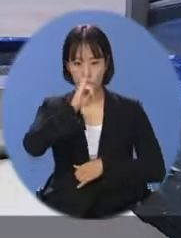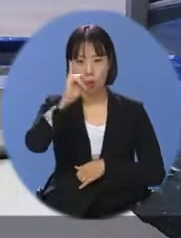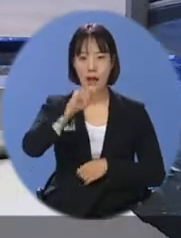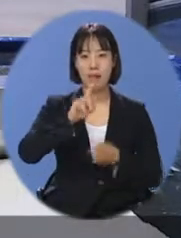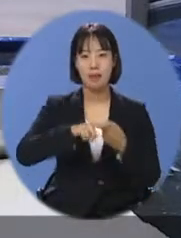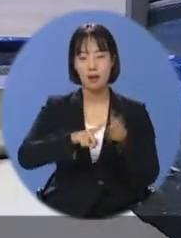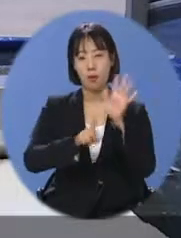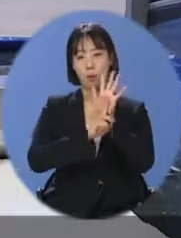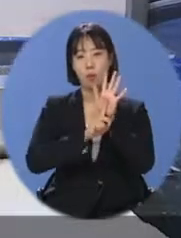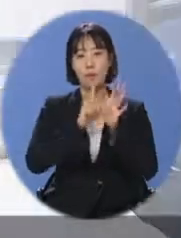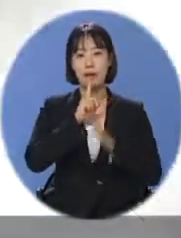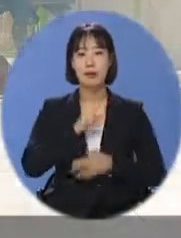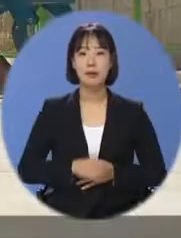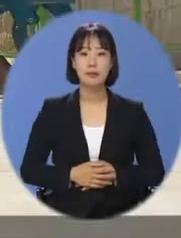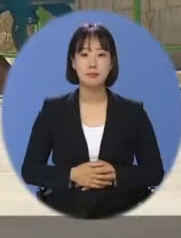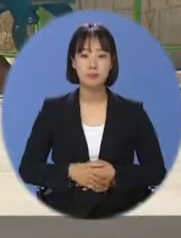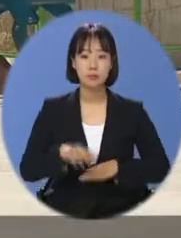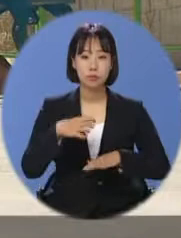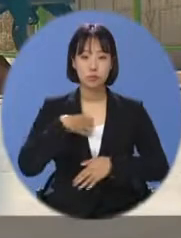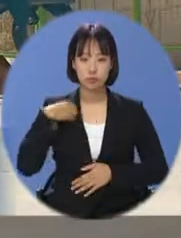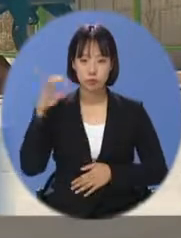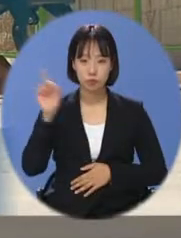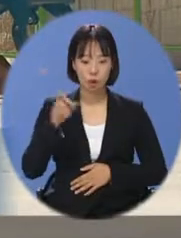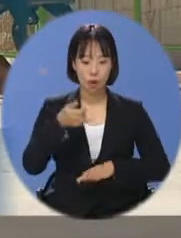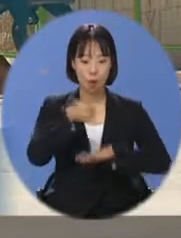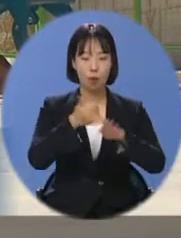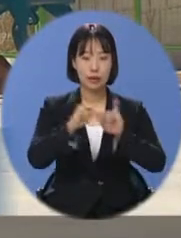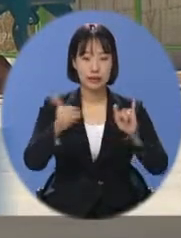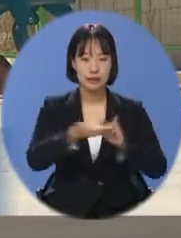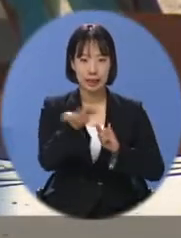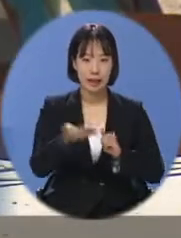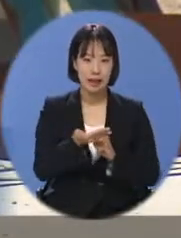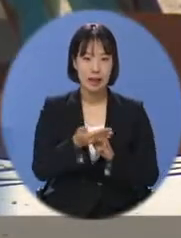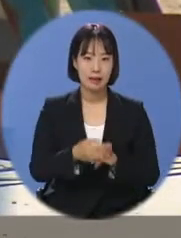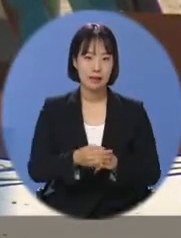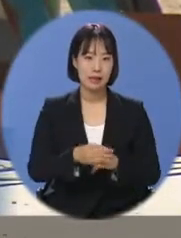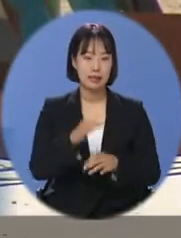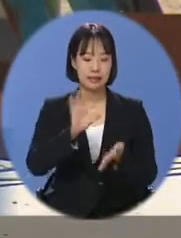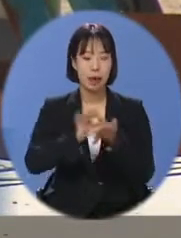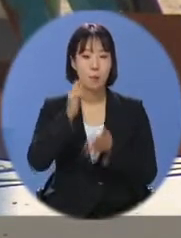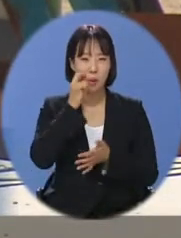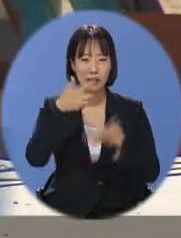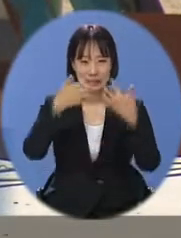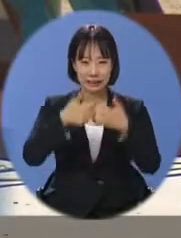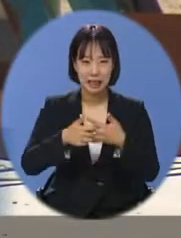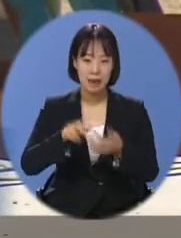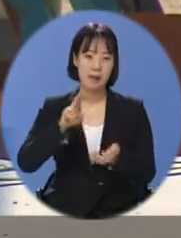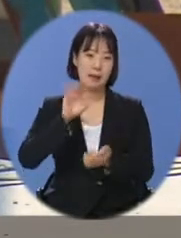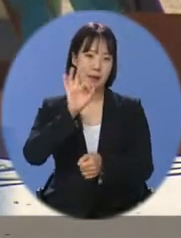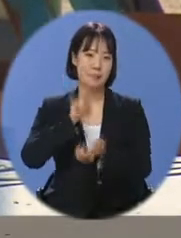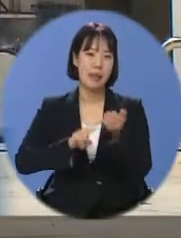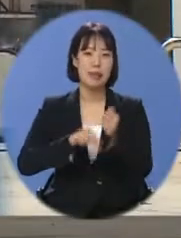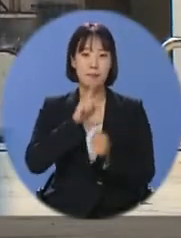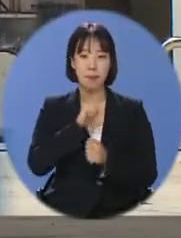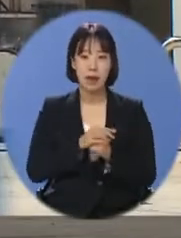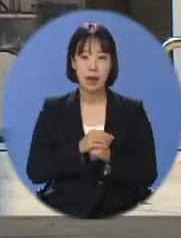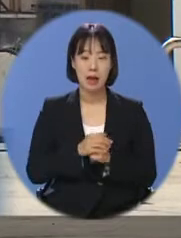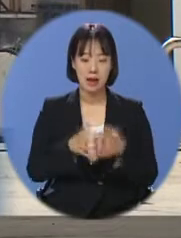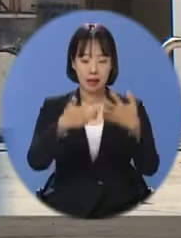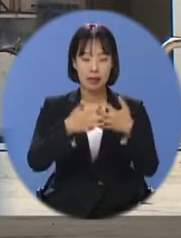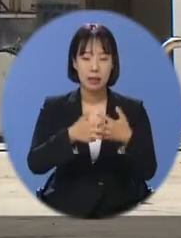선보일 예정입니다. 무안군이 농민들에게 불용 농기계를 매각합니다. 무안군은 내구연한이 지난 양파 정식기 등